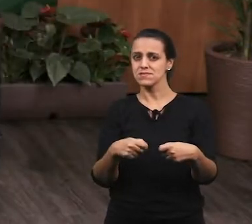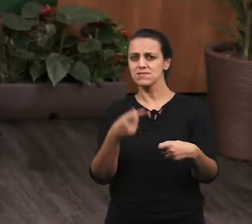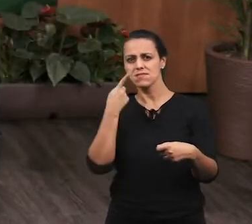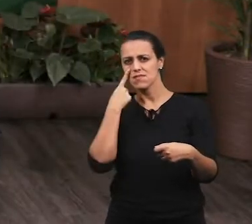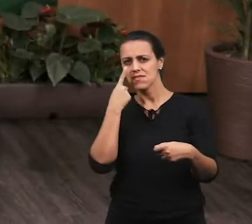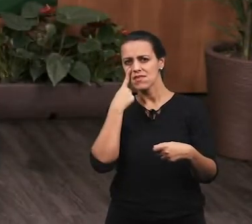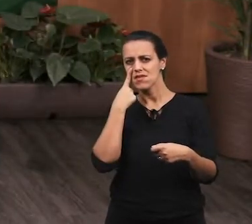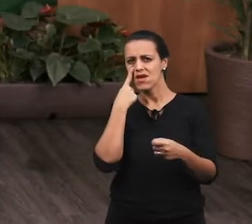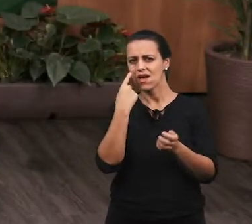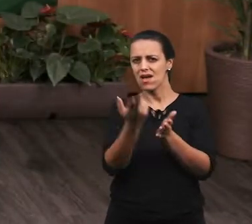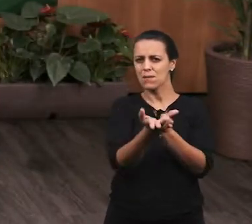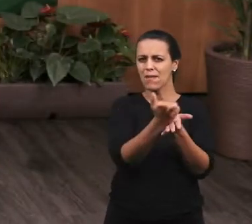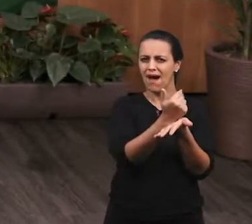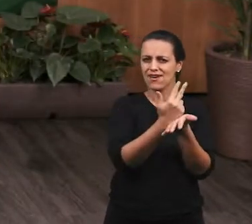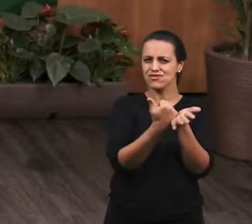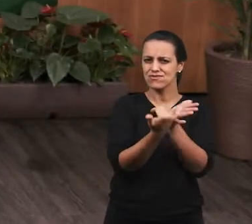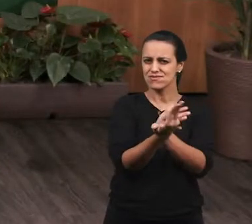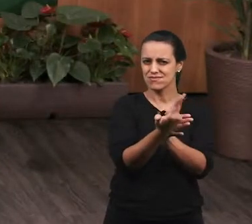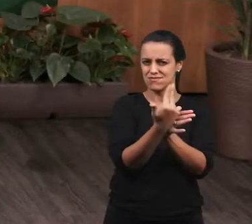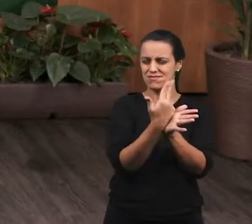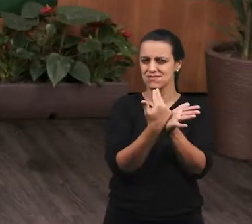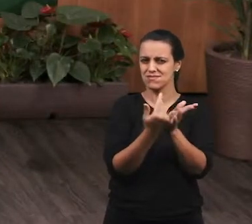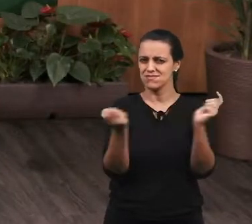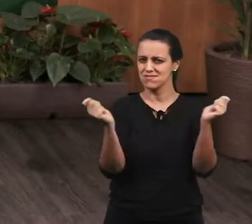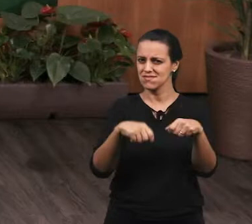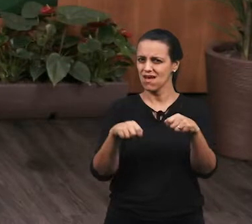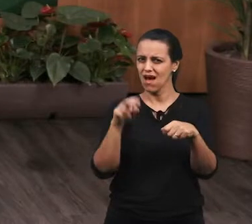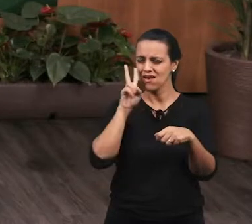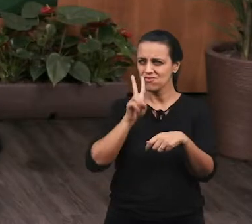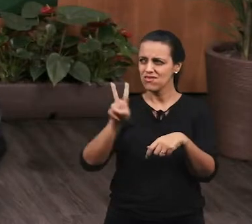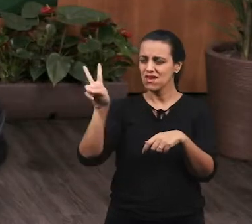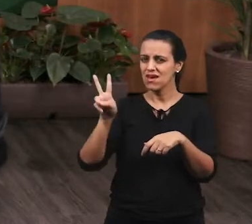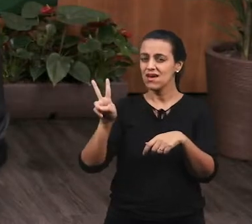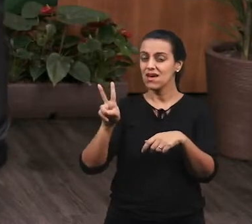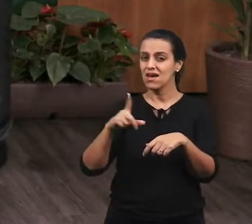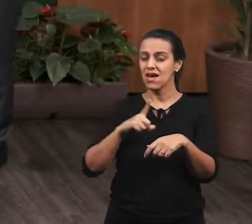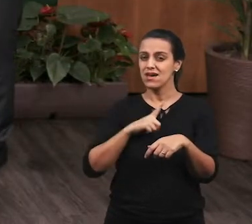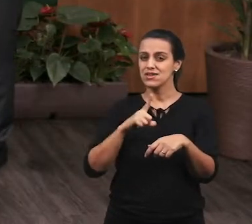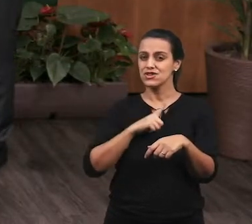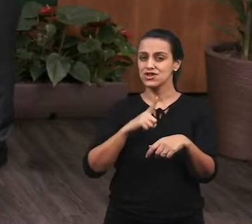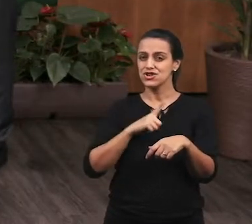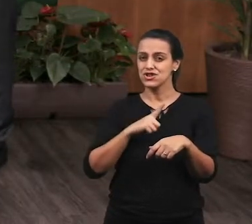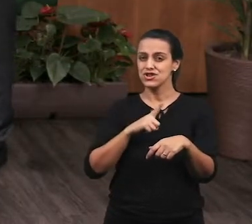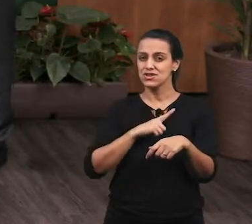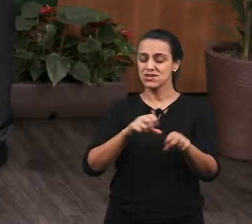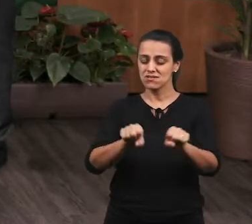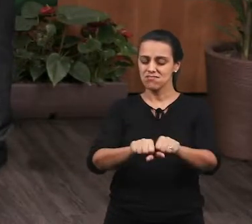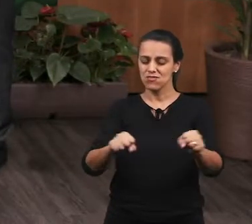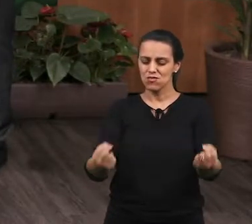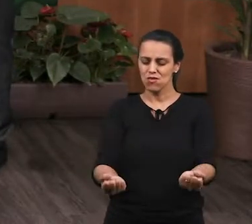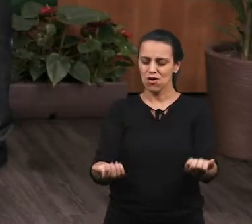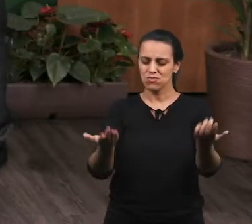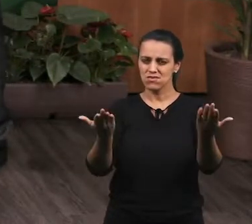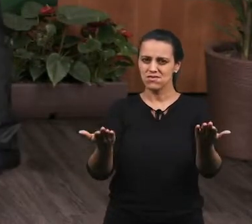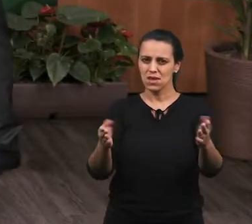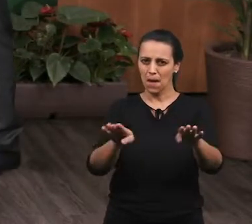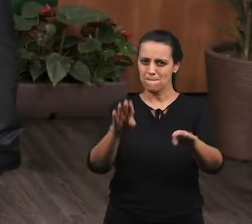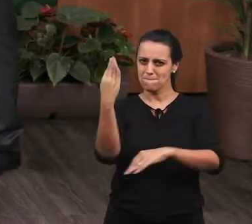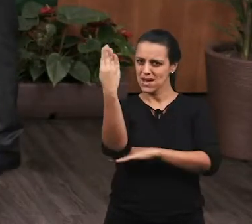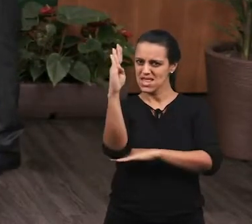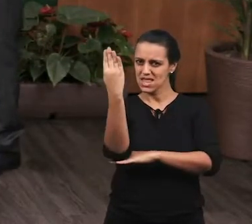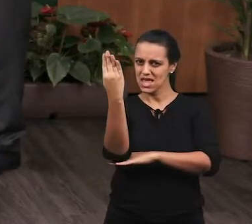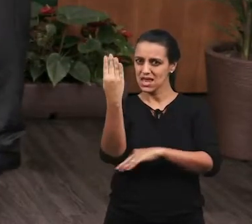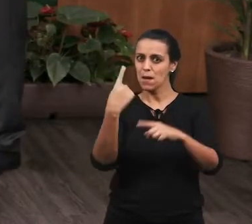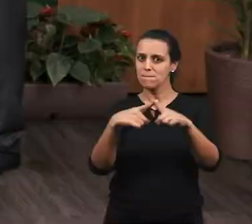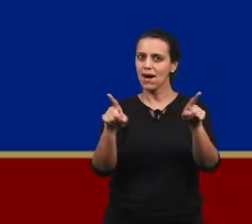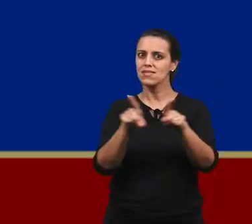нам, что этот алтарь, этот жертвенник курения, он был сделан из дерева сетим, но он